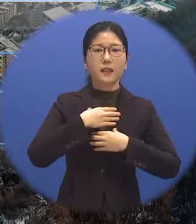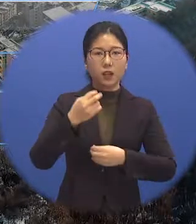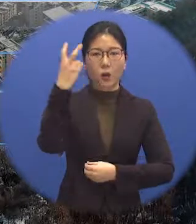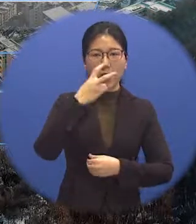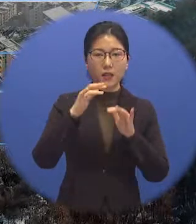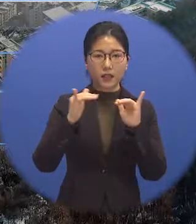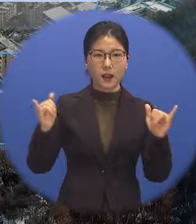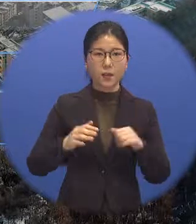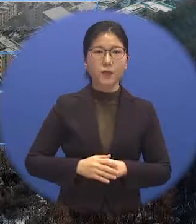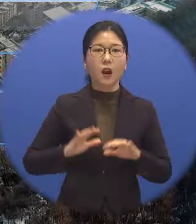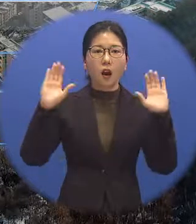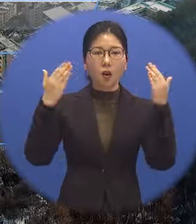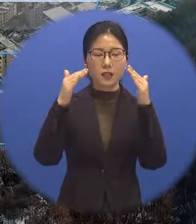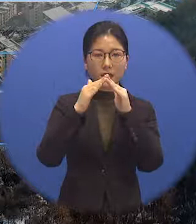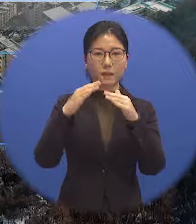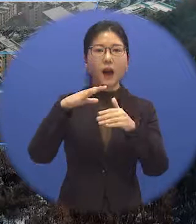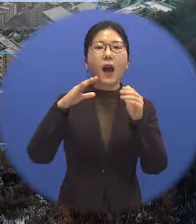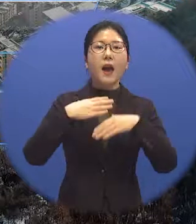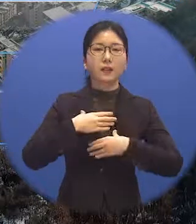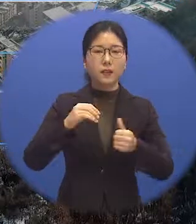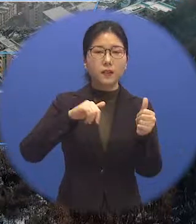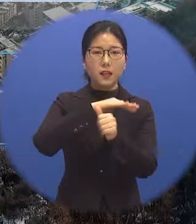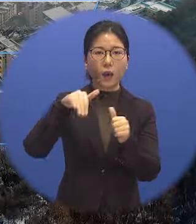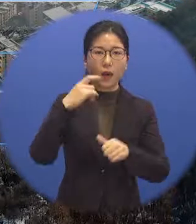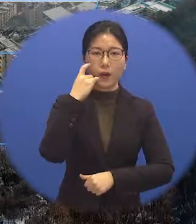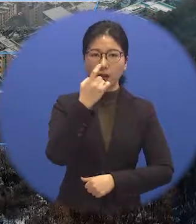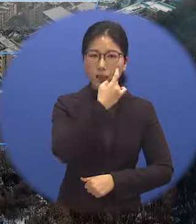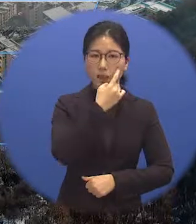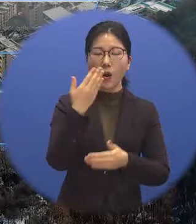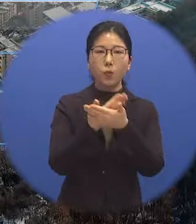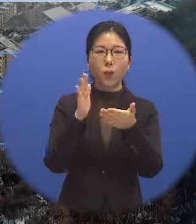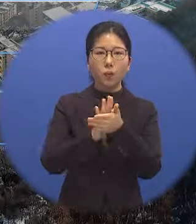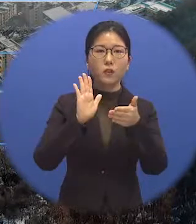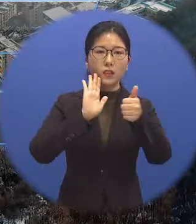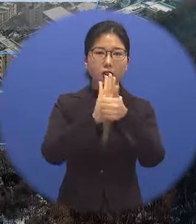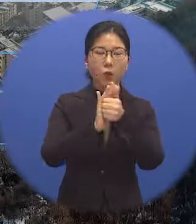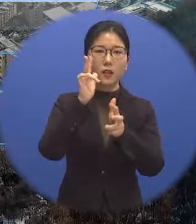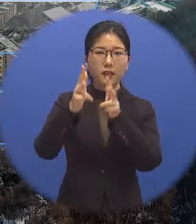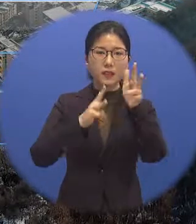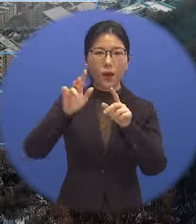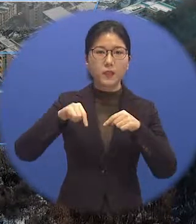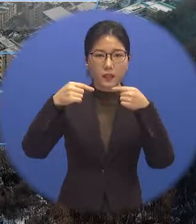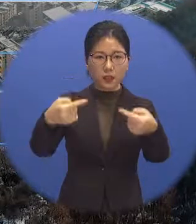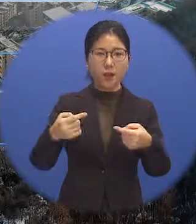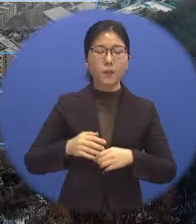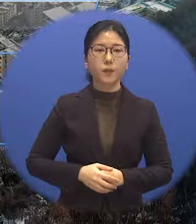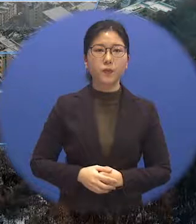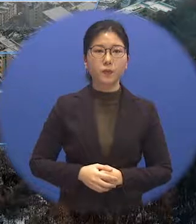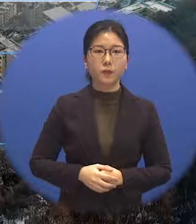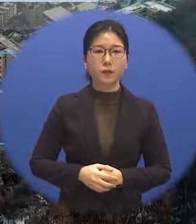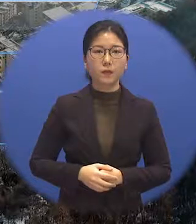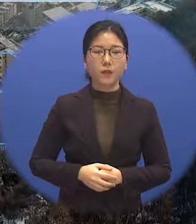선발된 안전관리 전문 인력들은 어린이집의 안전상태를 확인하고 경보수를 지원해주는 사업에 참여할